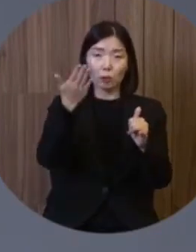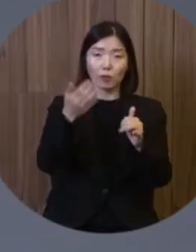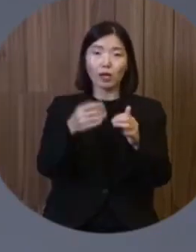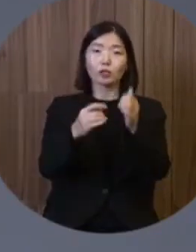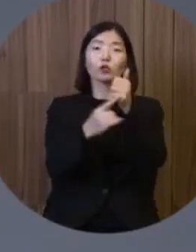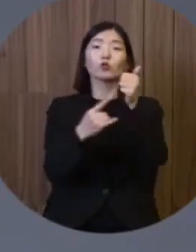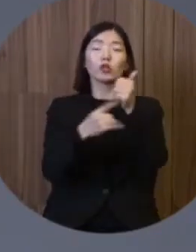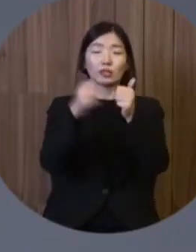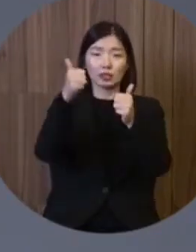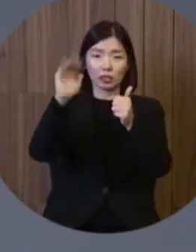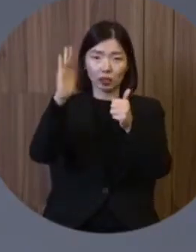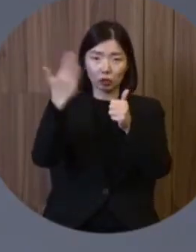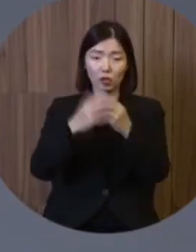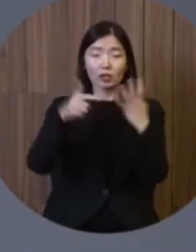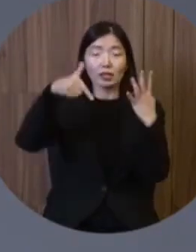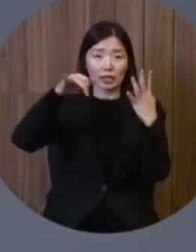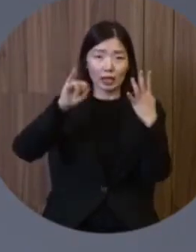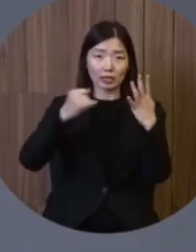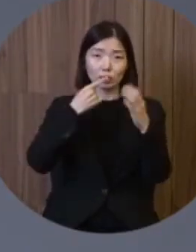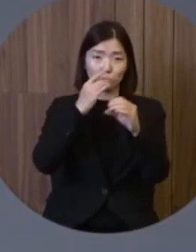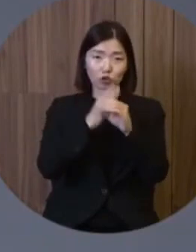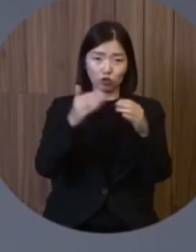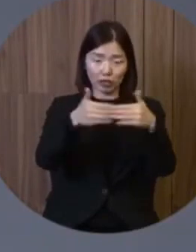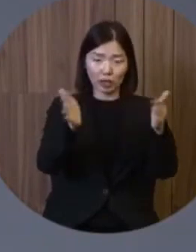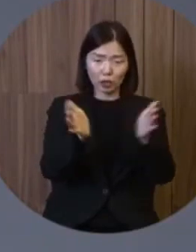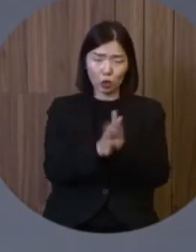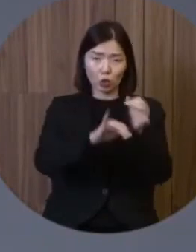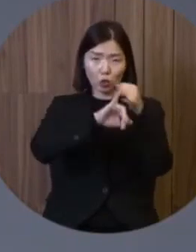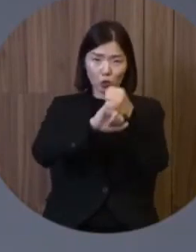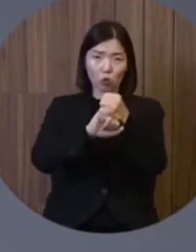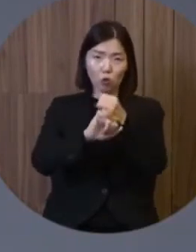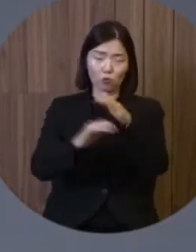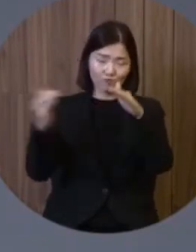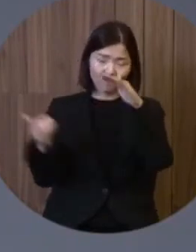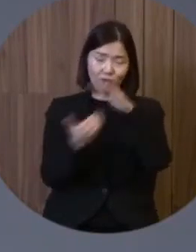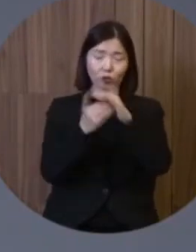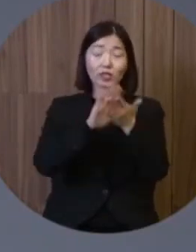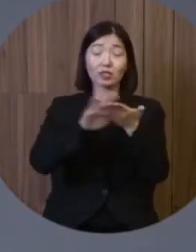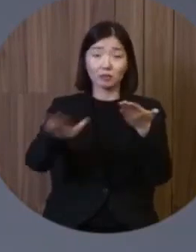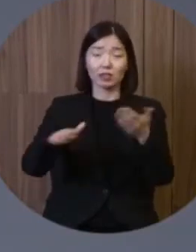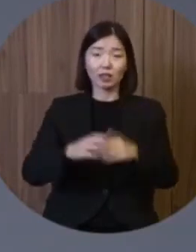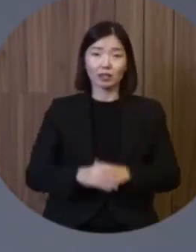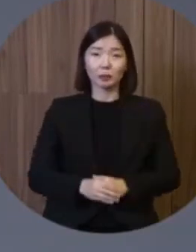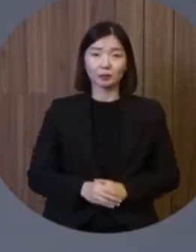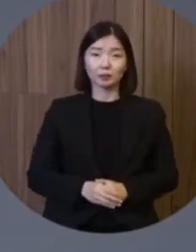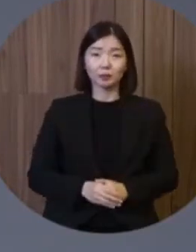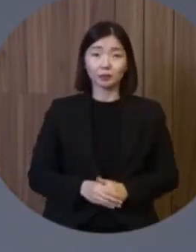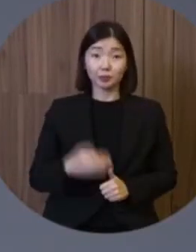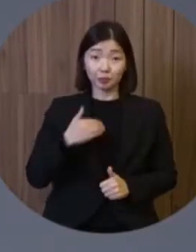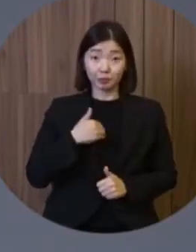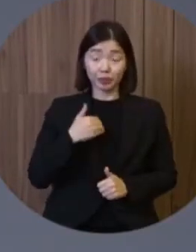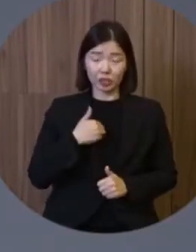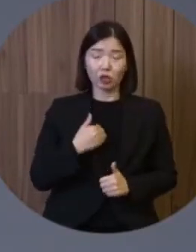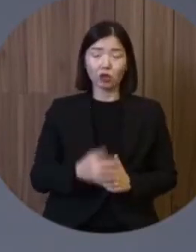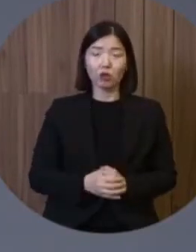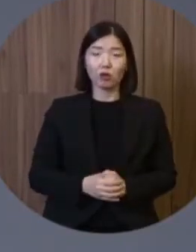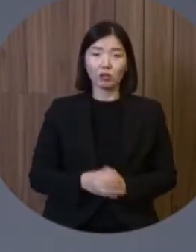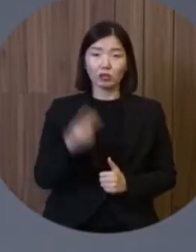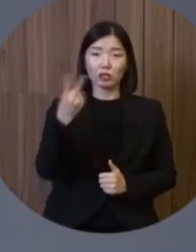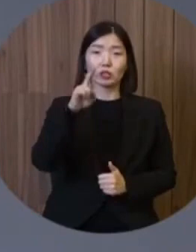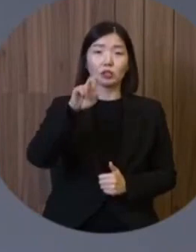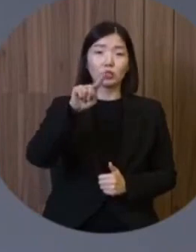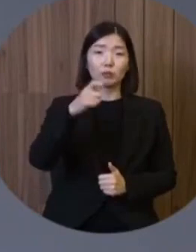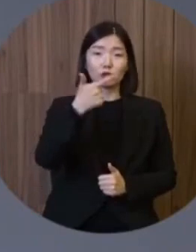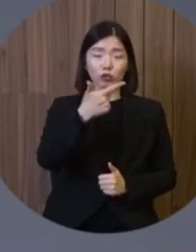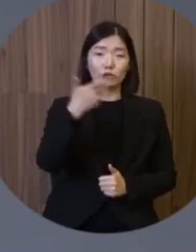상임선대위원장이 되어 4기 민주정부 수립 선봉 반드시 이뤄내겠습니다. 여러분, 저 송영길